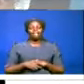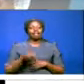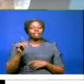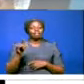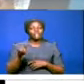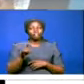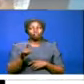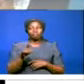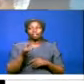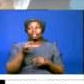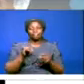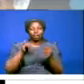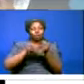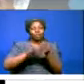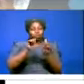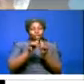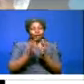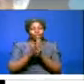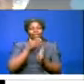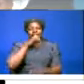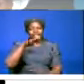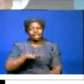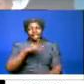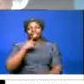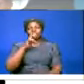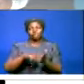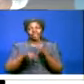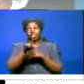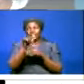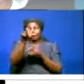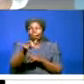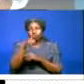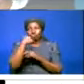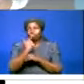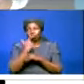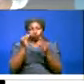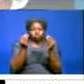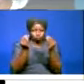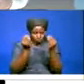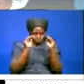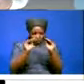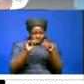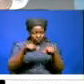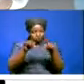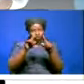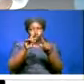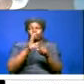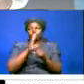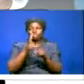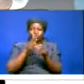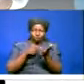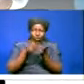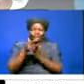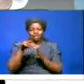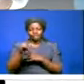kuwa rafiki na mtu aliyewafunza kusimama na haki. Magoha alifariki tarehe 24 mwezi Januari baada ya kupata mshtuko wa